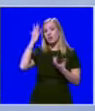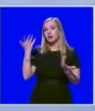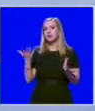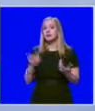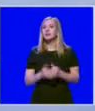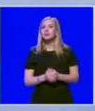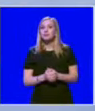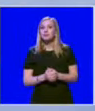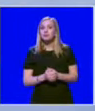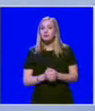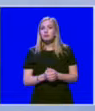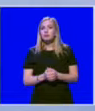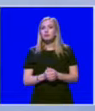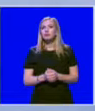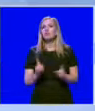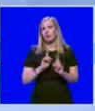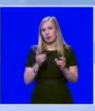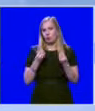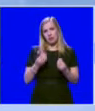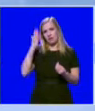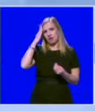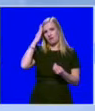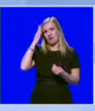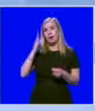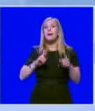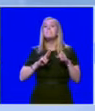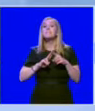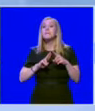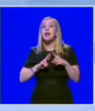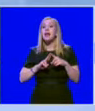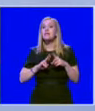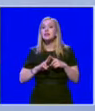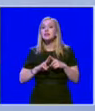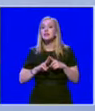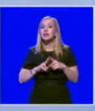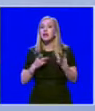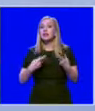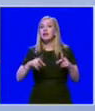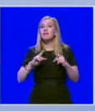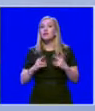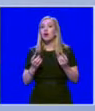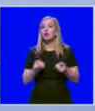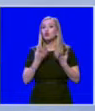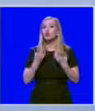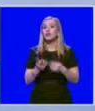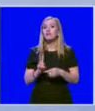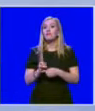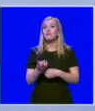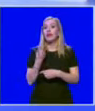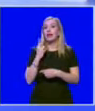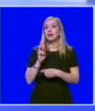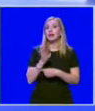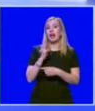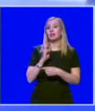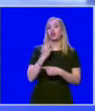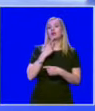на първия ред в ДПС. Ами не е добре. Не. Пеевски да бъде въпрос. Да върнем това, което беше през 2013-2014 година.